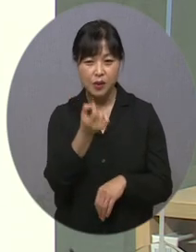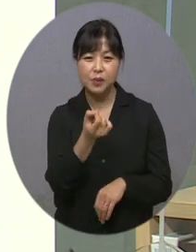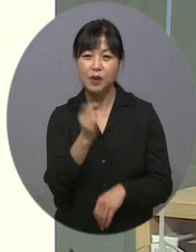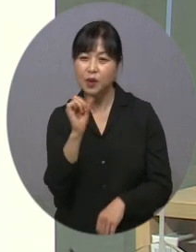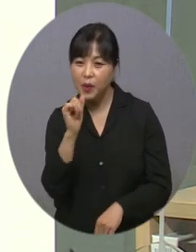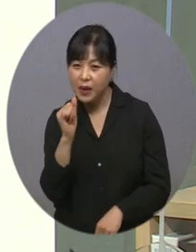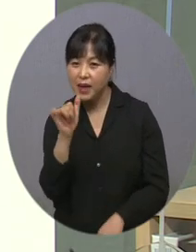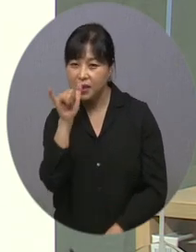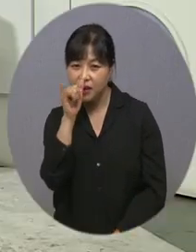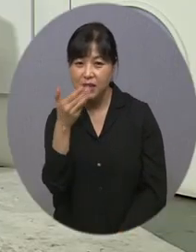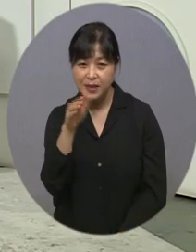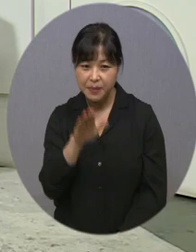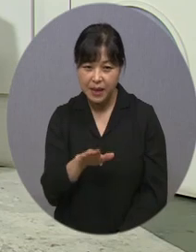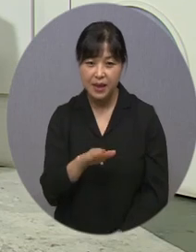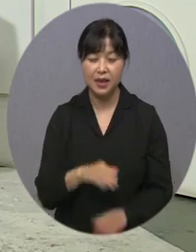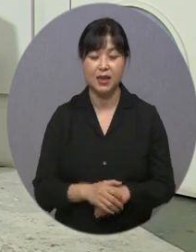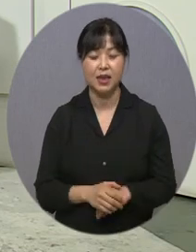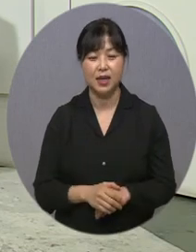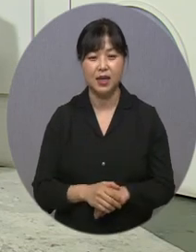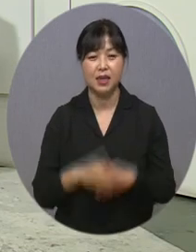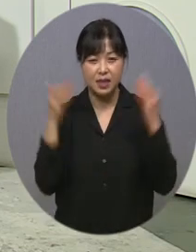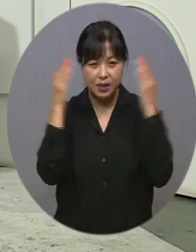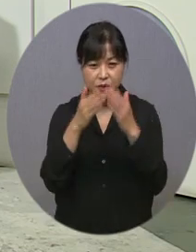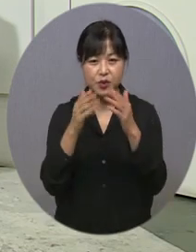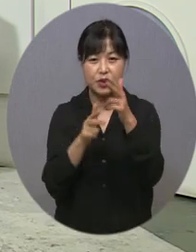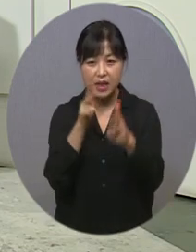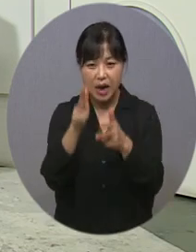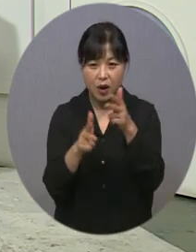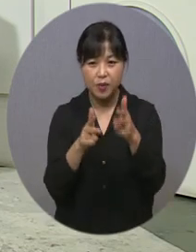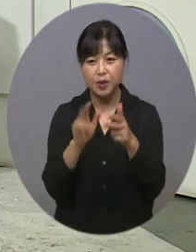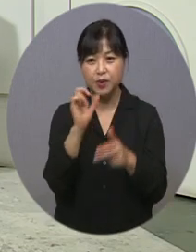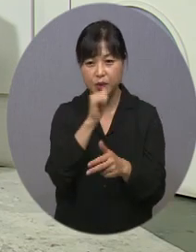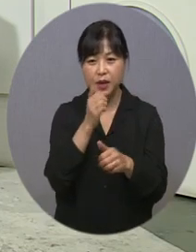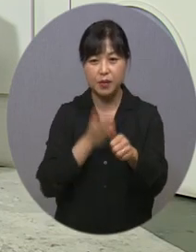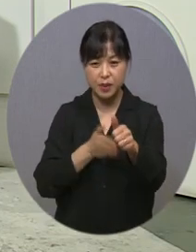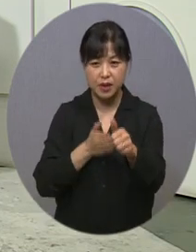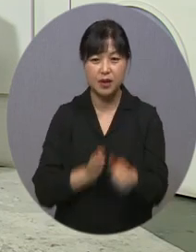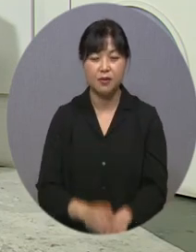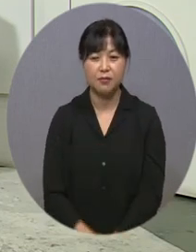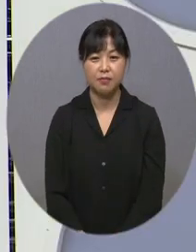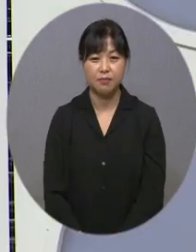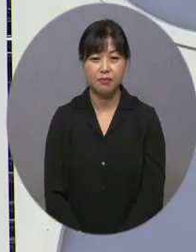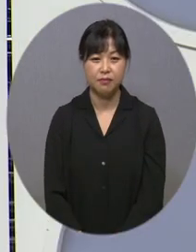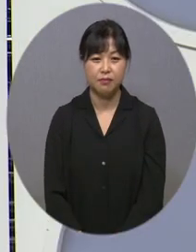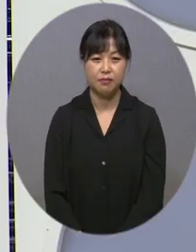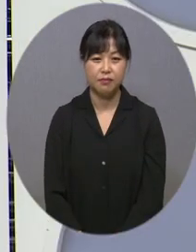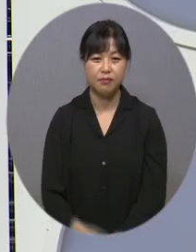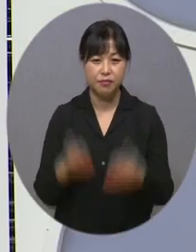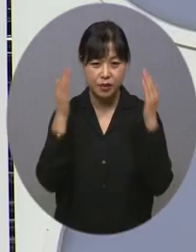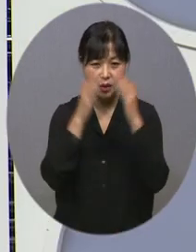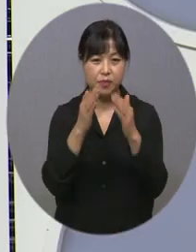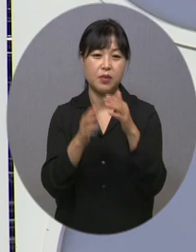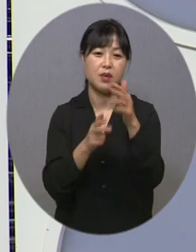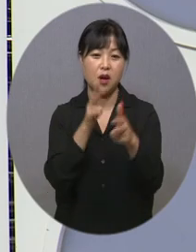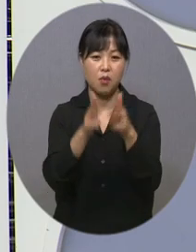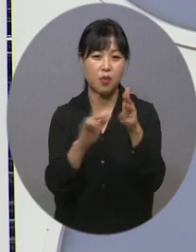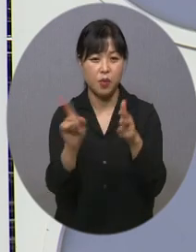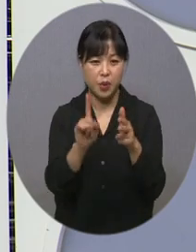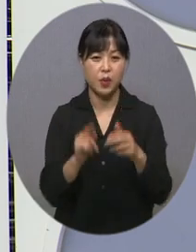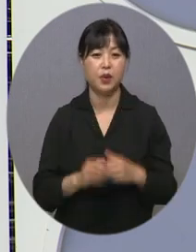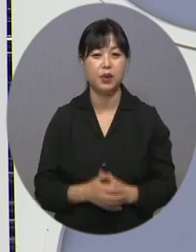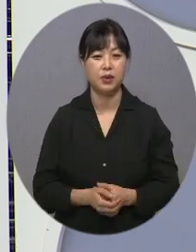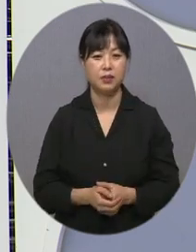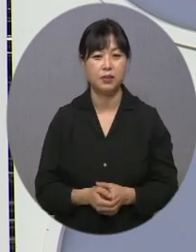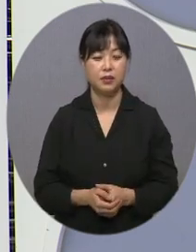소개는 있었습니다만은 예, 예. 중점 사업을 좀 소개 좀 해주시죠. 중점 사업은 이제 일단은 저희가